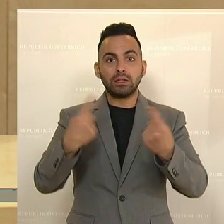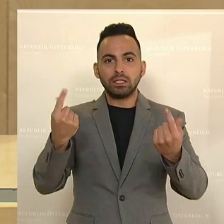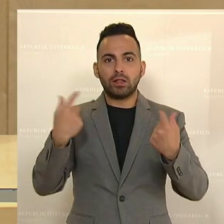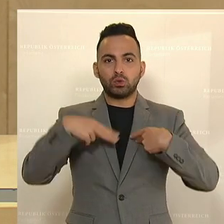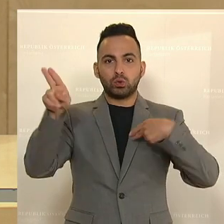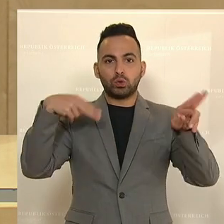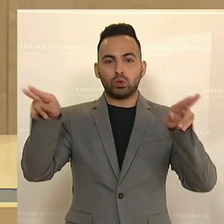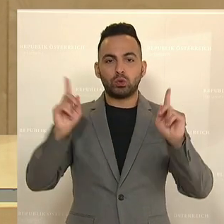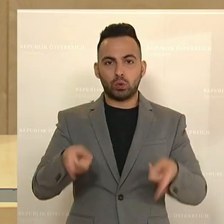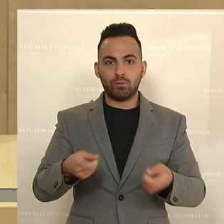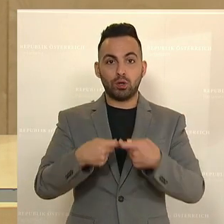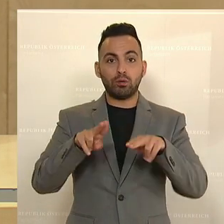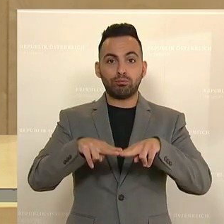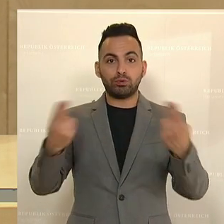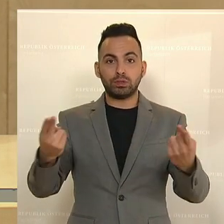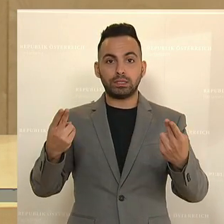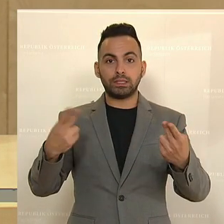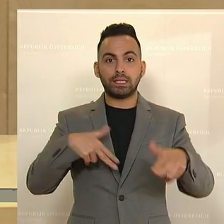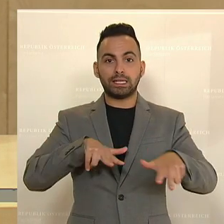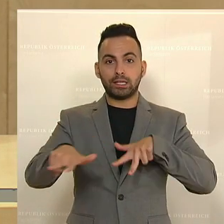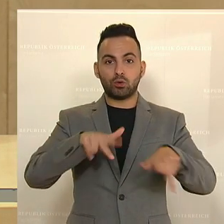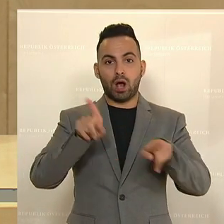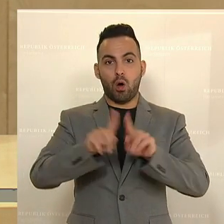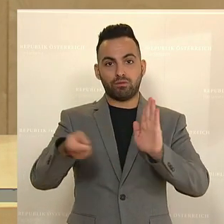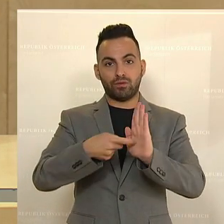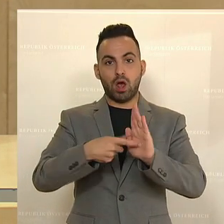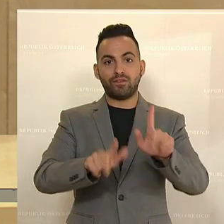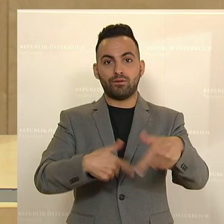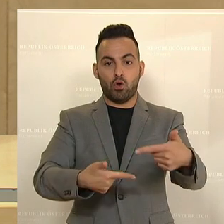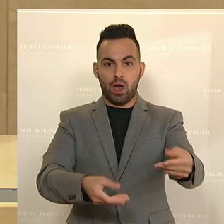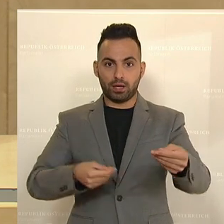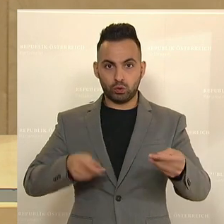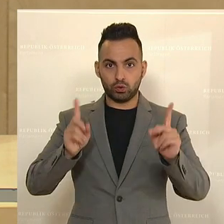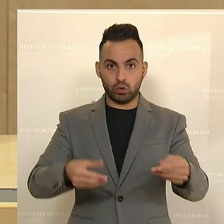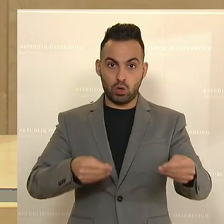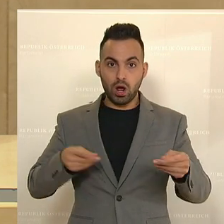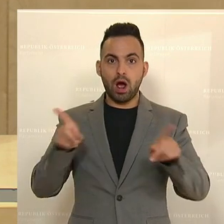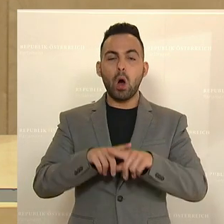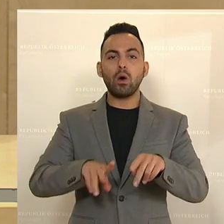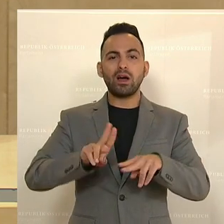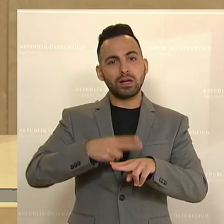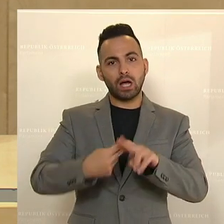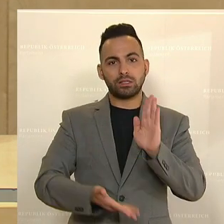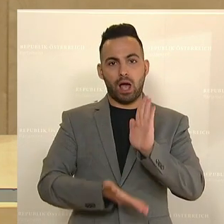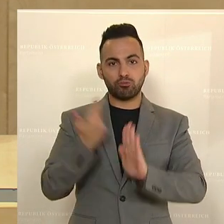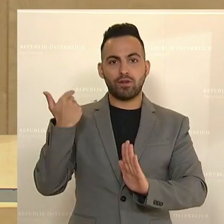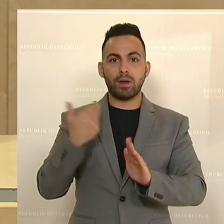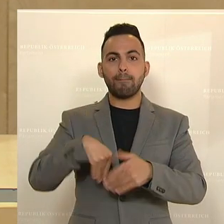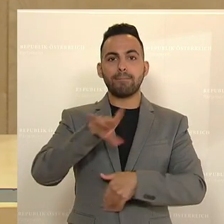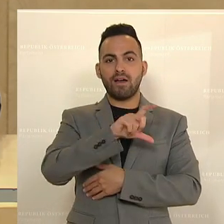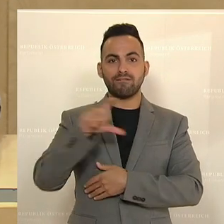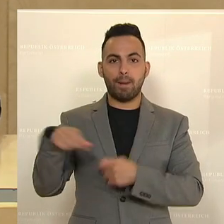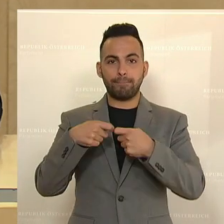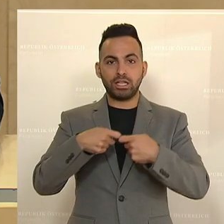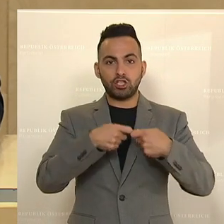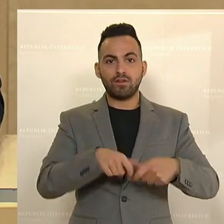Die Bundesregierung wird weiter versucht, dem Nationalrat eine Regierungsvorlage zuzuleiten, mit der die gänzliche Abschaffung der Mehrfachpflichtmitgliedschaften zu